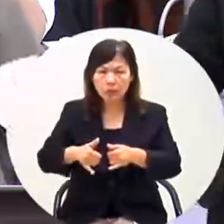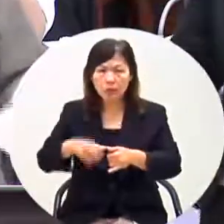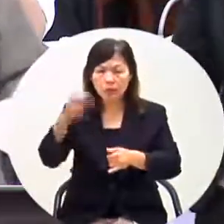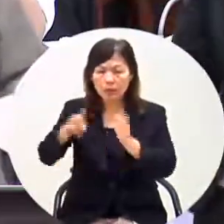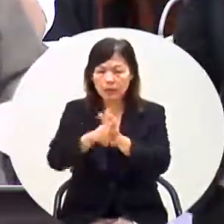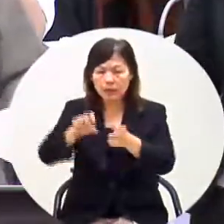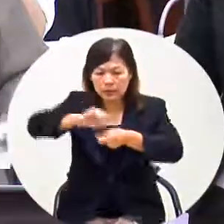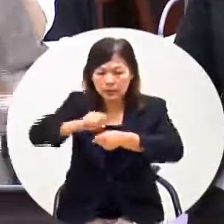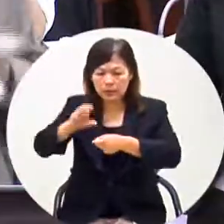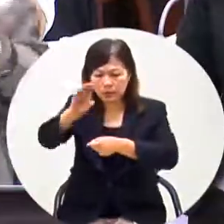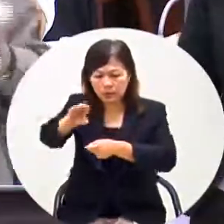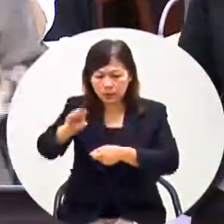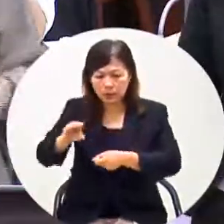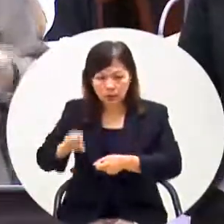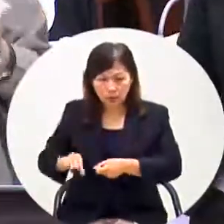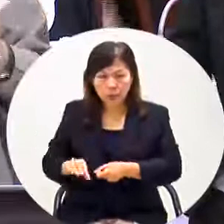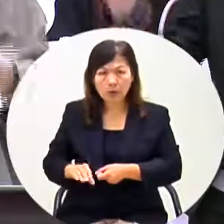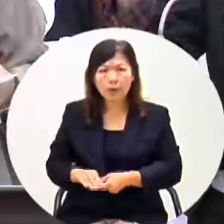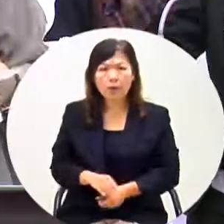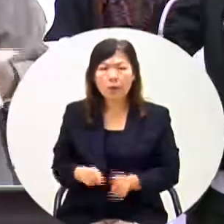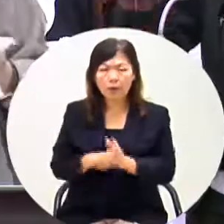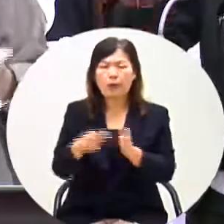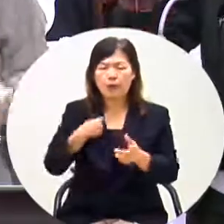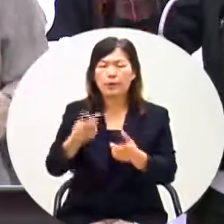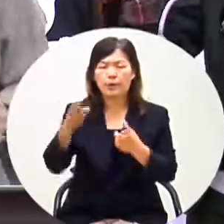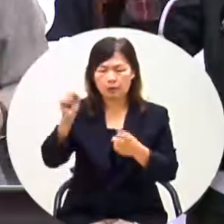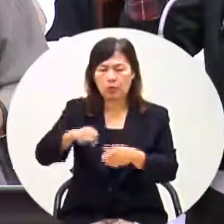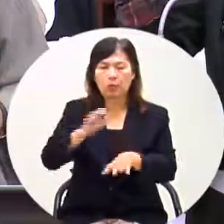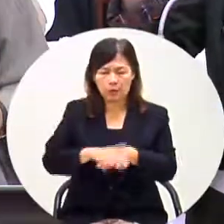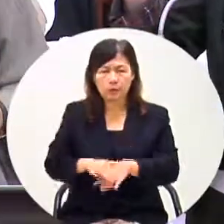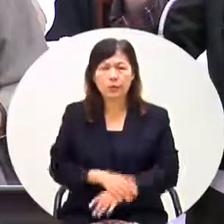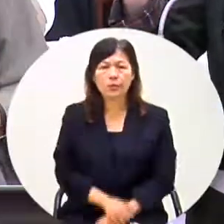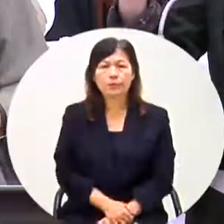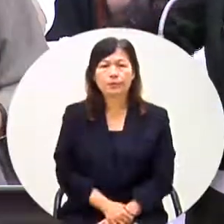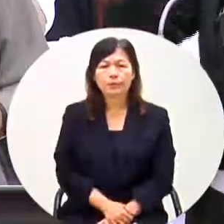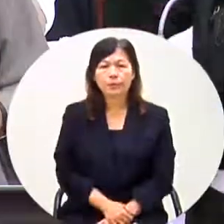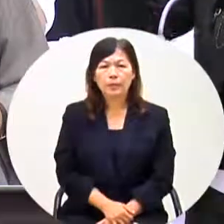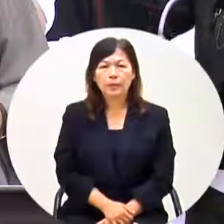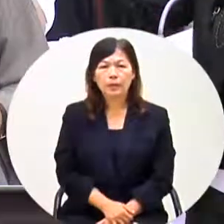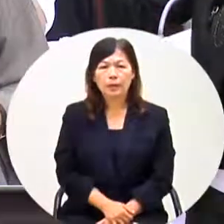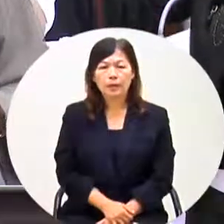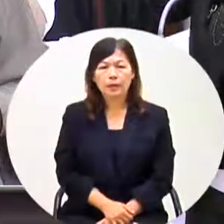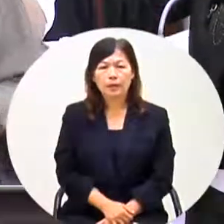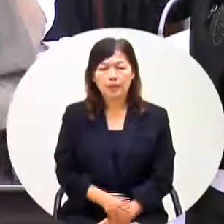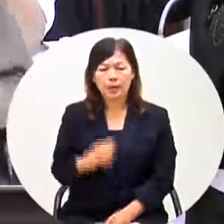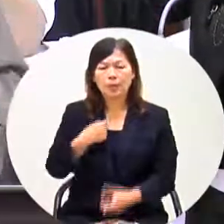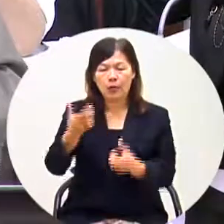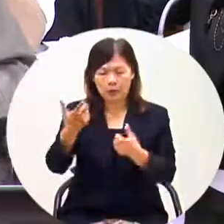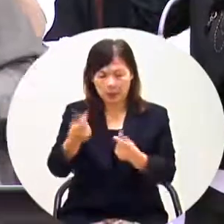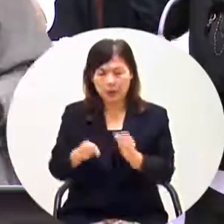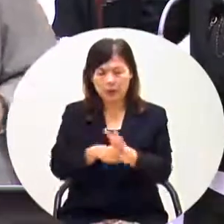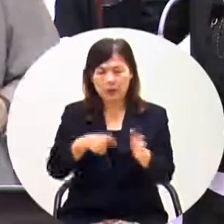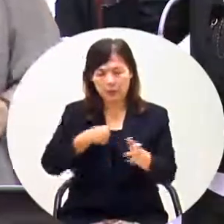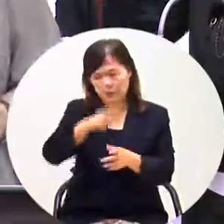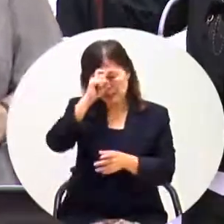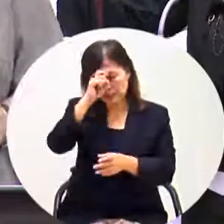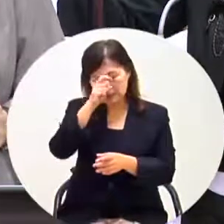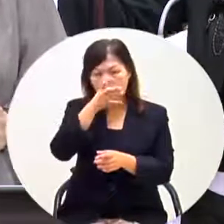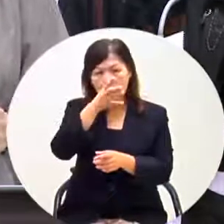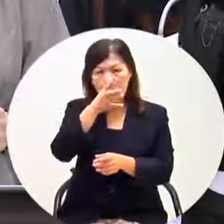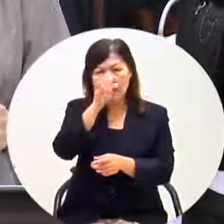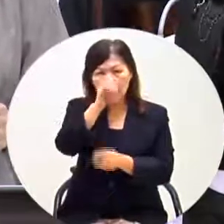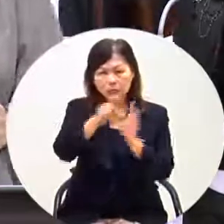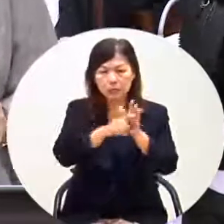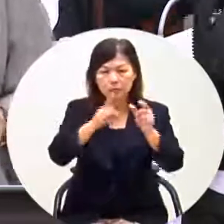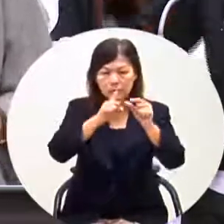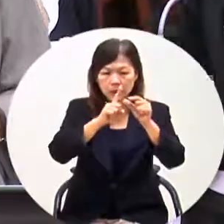上赞成。啊， 市电花温县嘛是要求，在我们大社中山路还没有设置